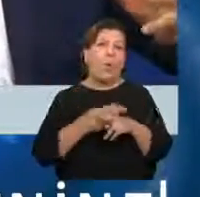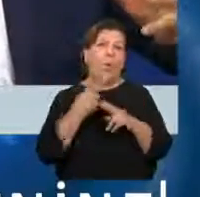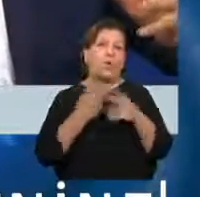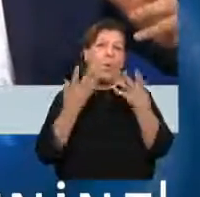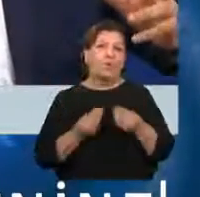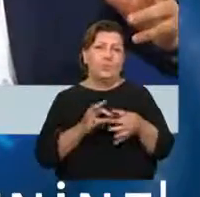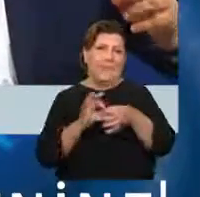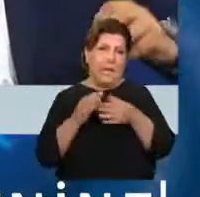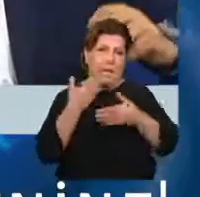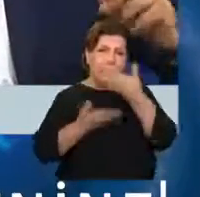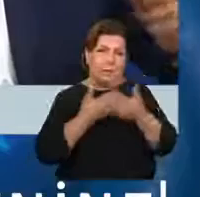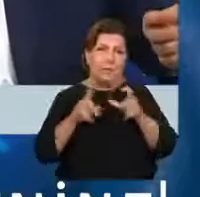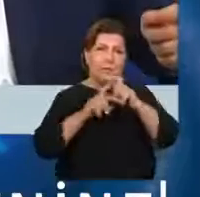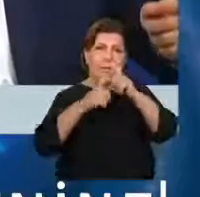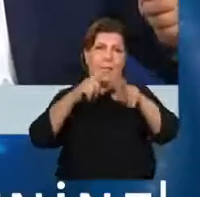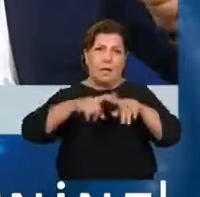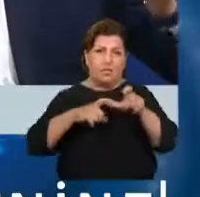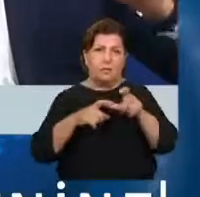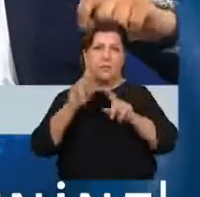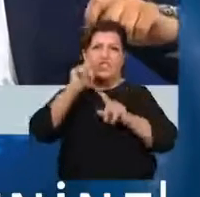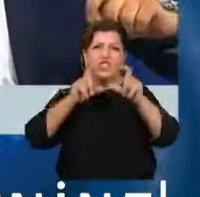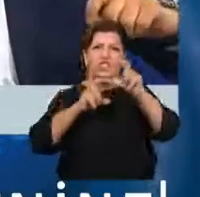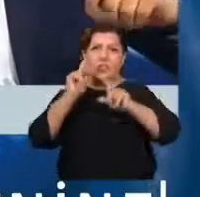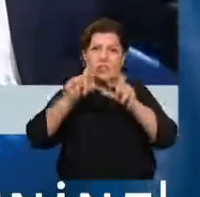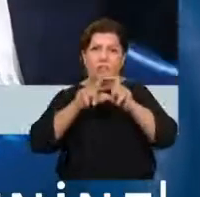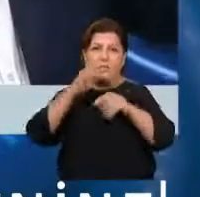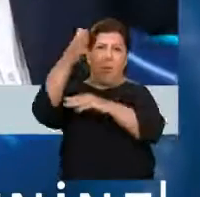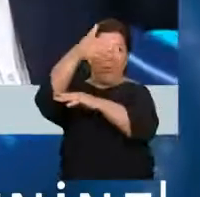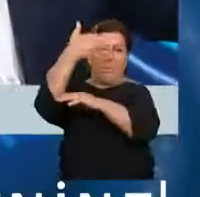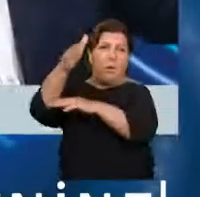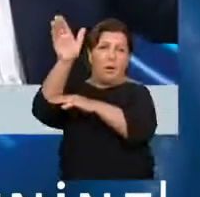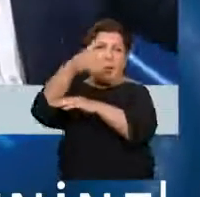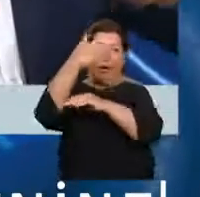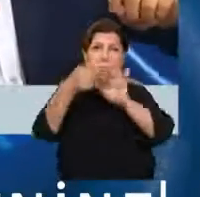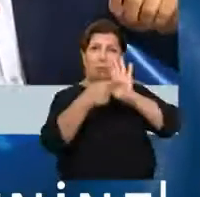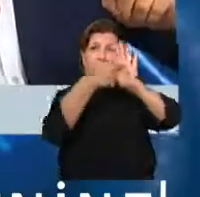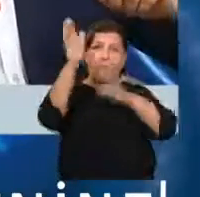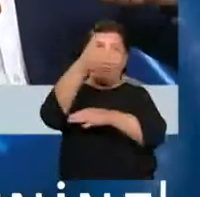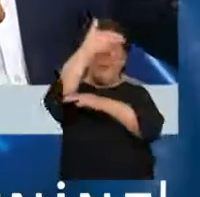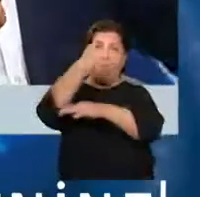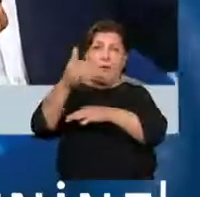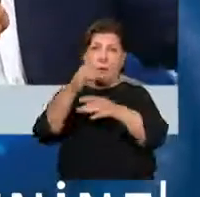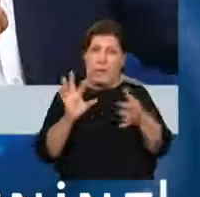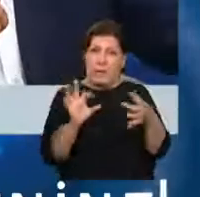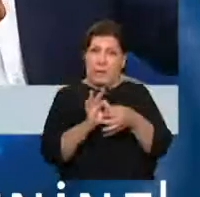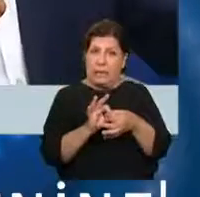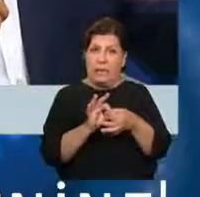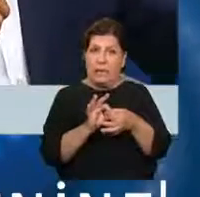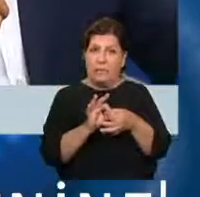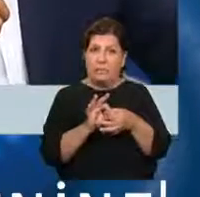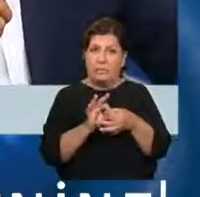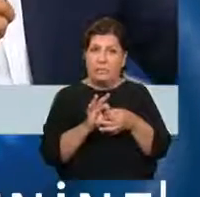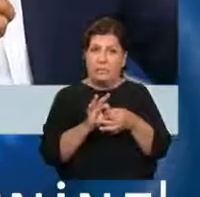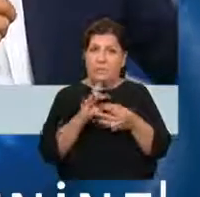olsun diye söylüyorum Tabii deaş'ın IŞİD'in bayrağını göstermekle ilgili bir Eee